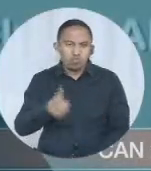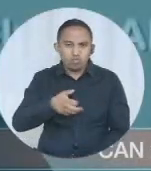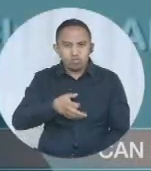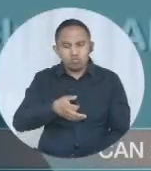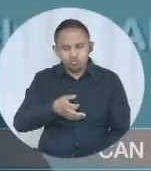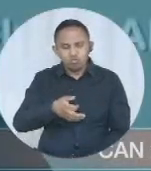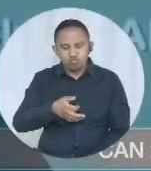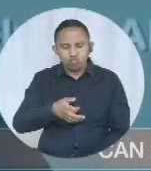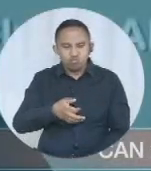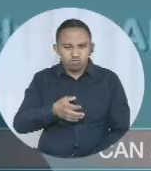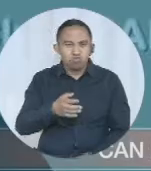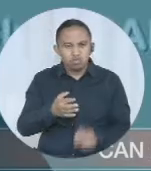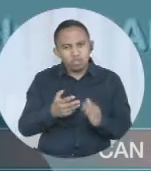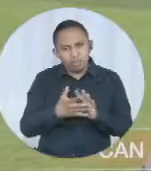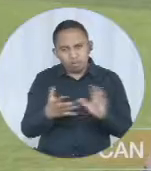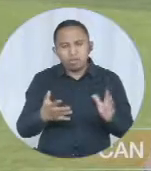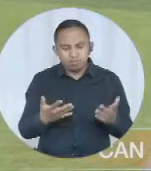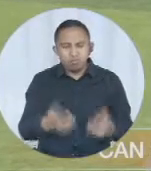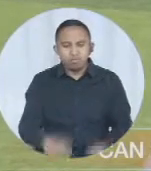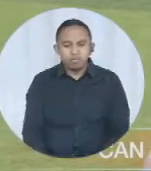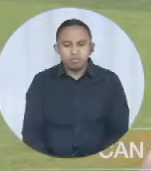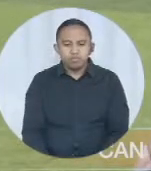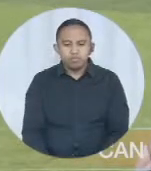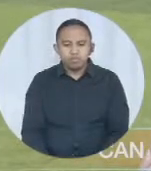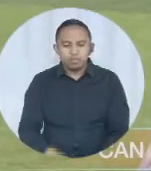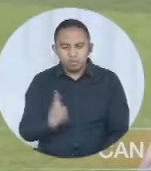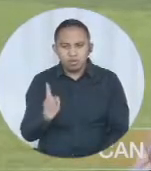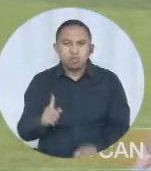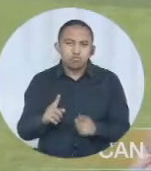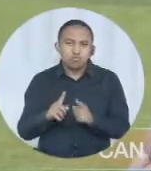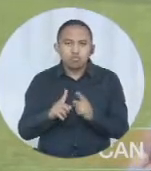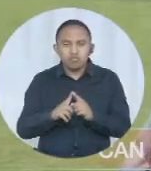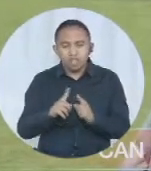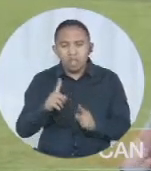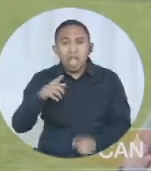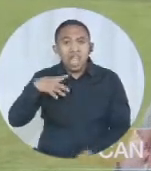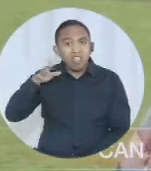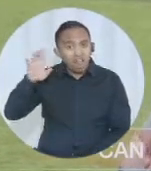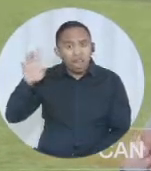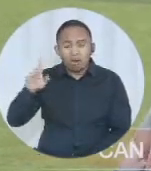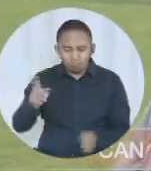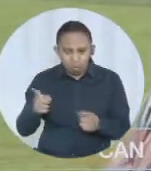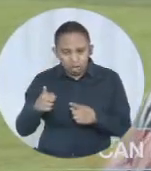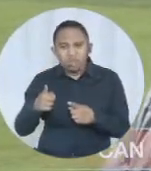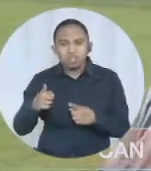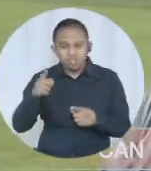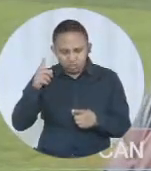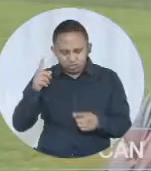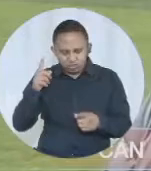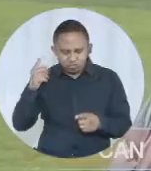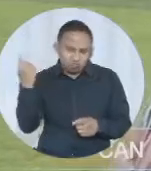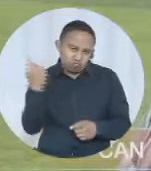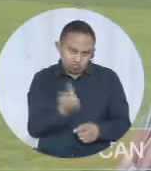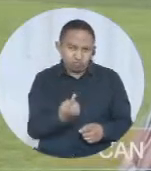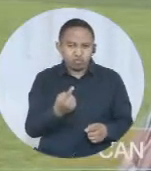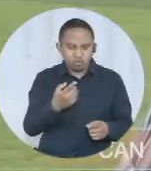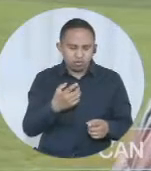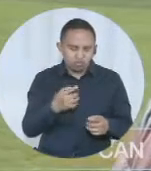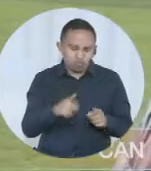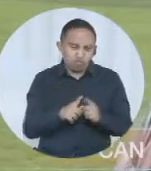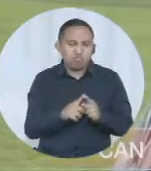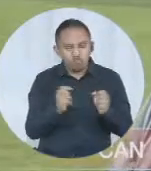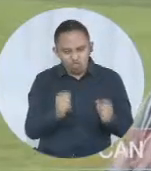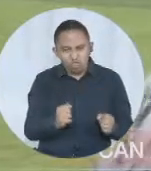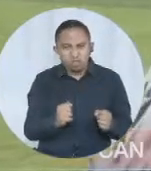federasiona. Tory an'izy ireny vonona anompo anytanindrazana hanome antsara indrindra ho antsika malagasy dia efa vita ny